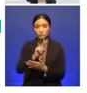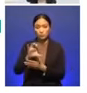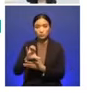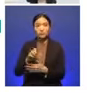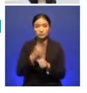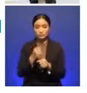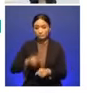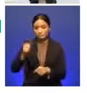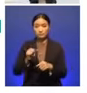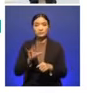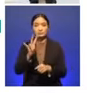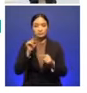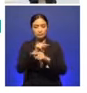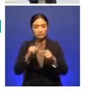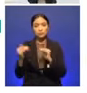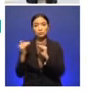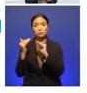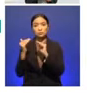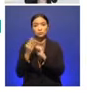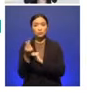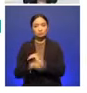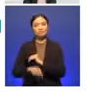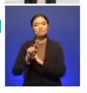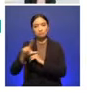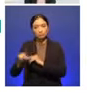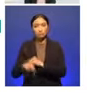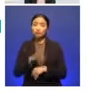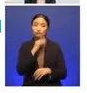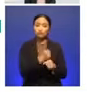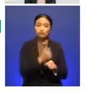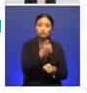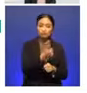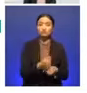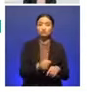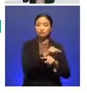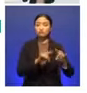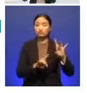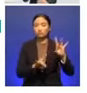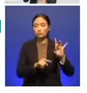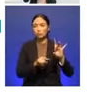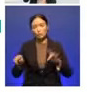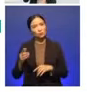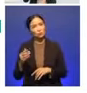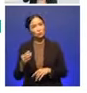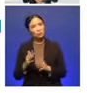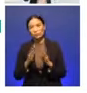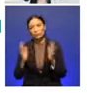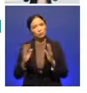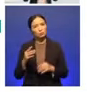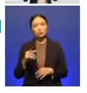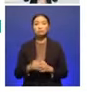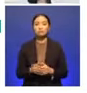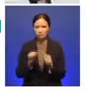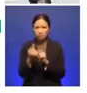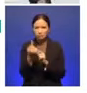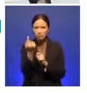ำได้ 7% เนี่ยยังเท่ากับ1ล้านบาทถ้าทำได้ 100% นี่โอ้โหเป็น10ล้านเลยนะครับสิ่งเหล่านี้นี่อำเภอเดียวด้วยเพราะงั้นถ้าขยายต่